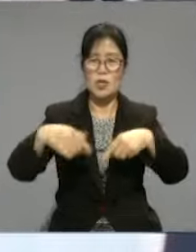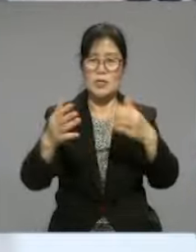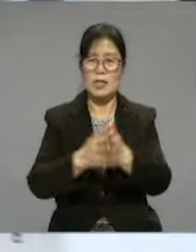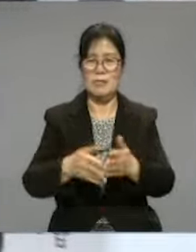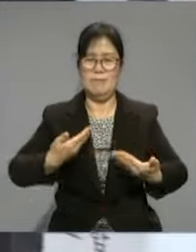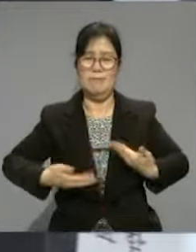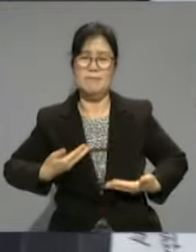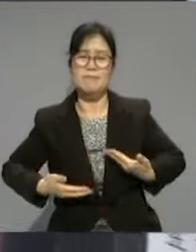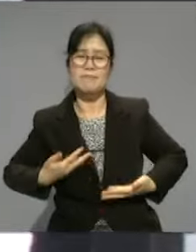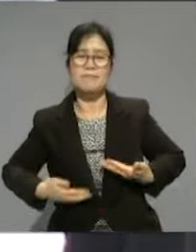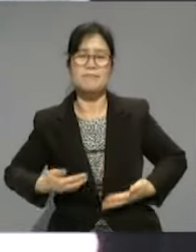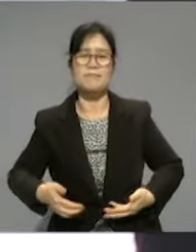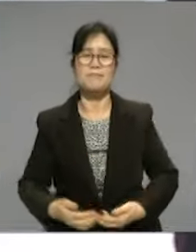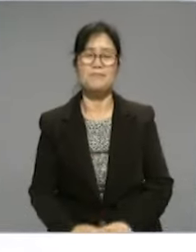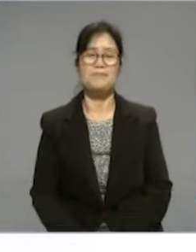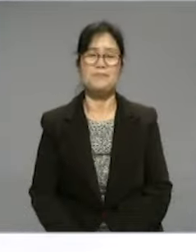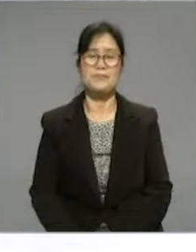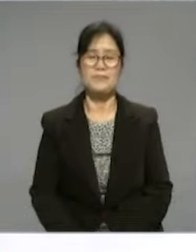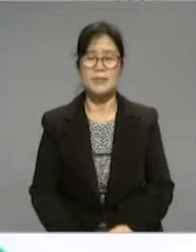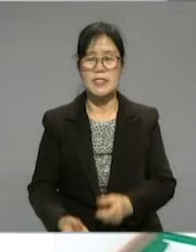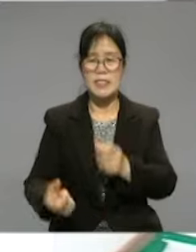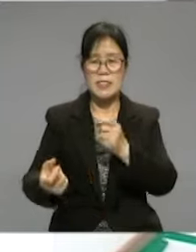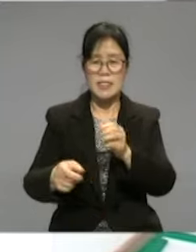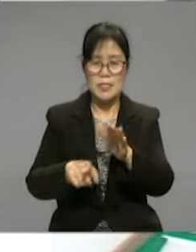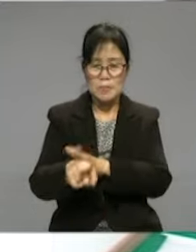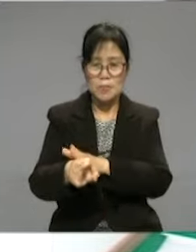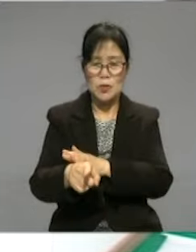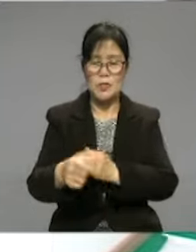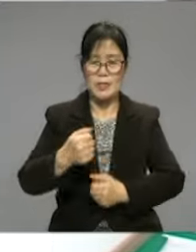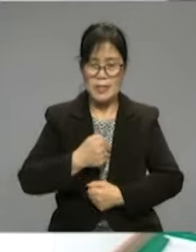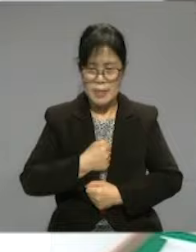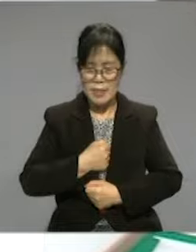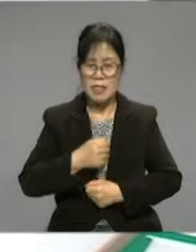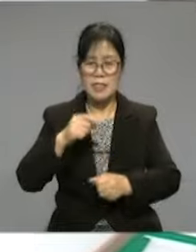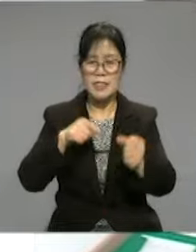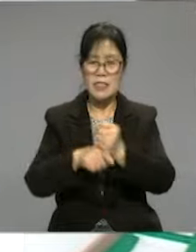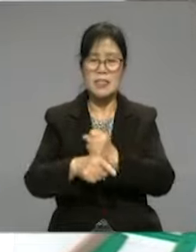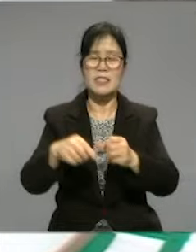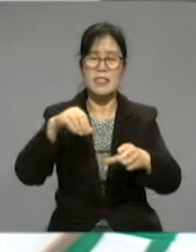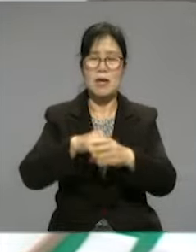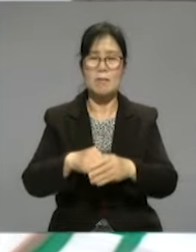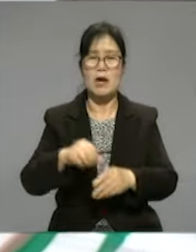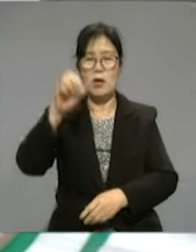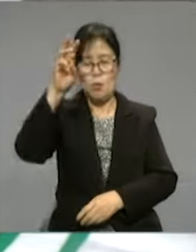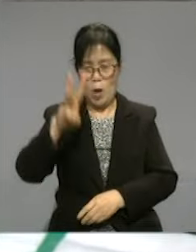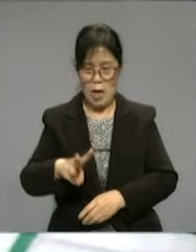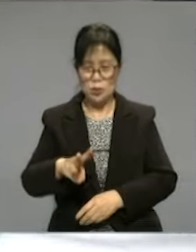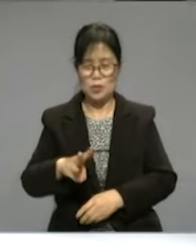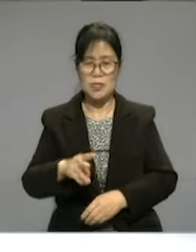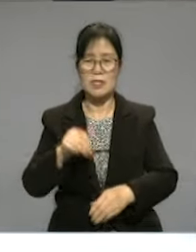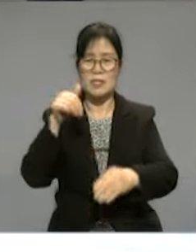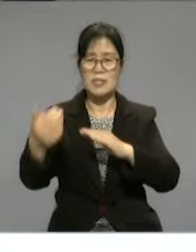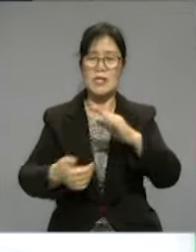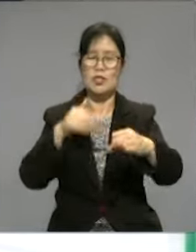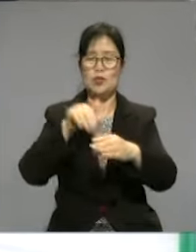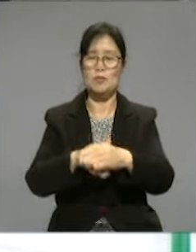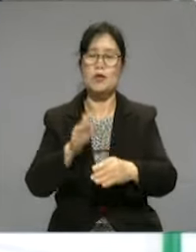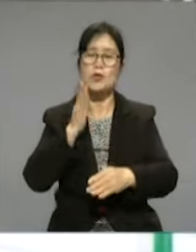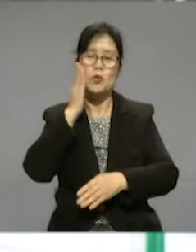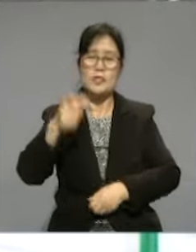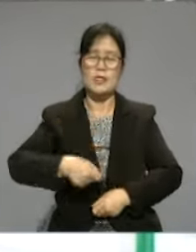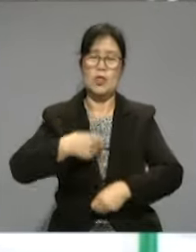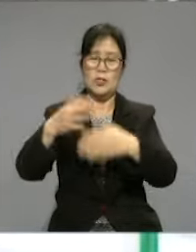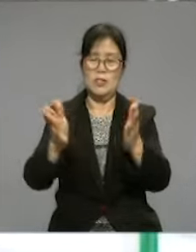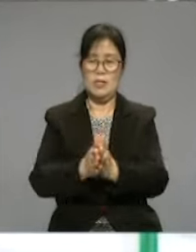분주히 움직였습니다 진보를 지킨다는 뜻을 담아 광주에서 사전 투표를 한 녹색 정의당은 정의로운 정권